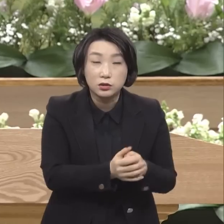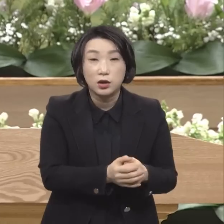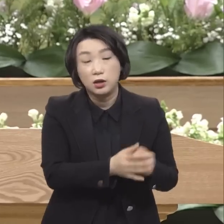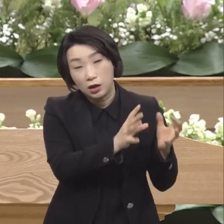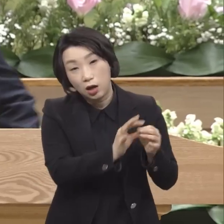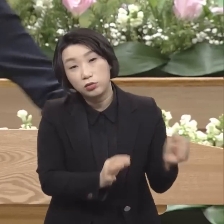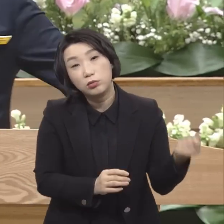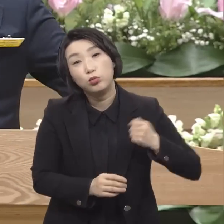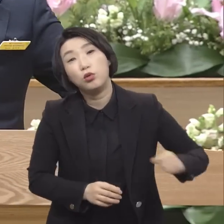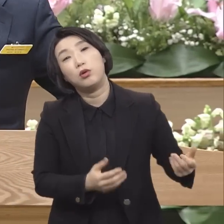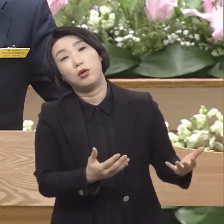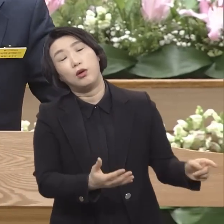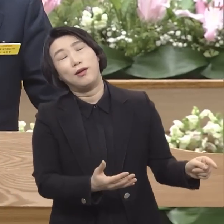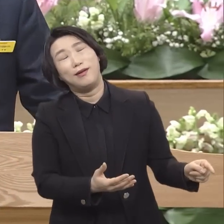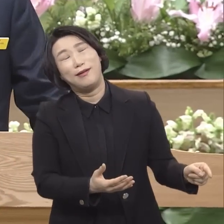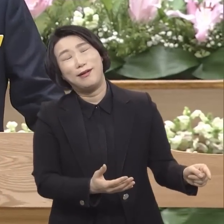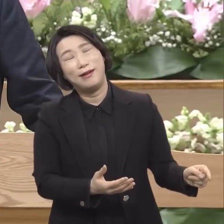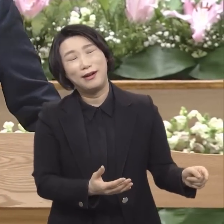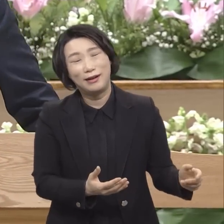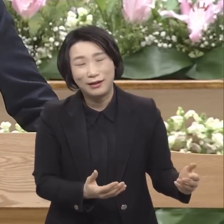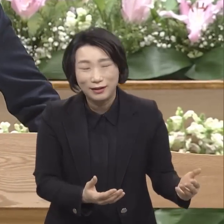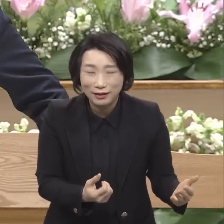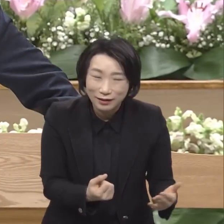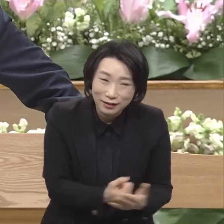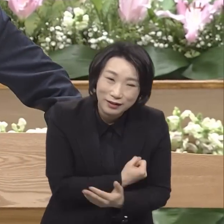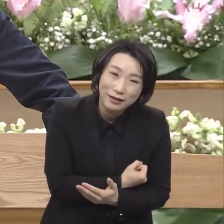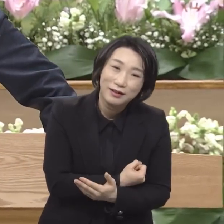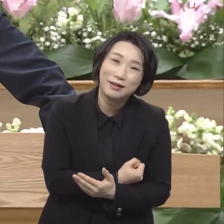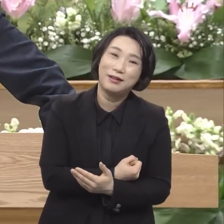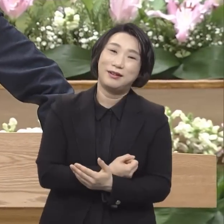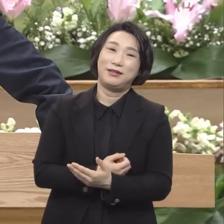역사가 감히 성령을 거스려?